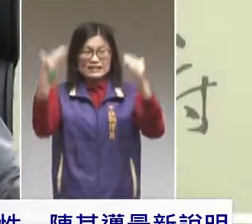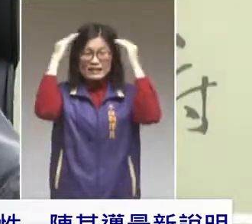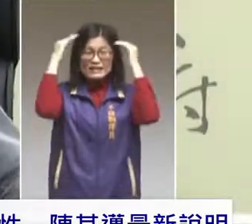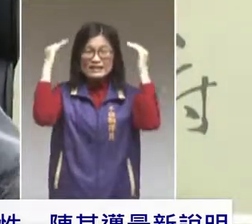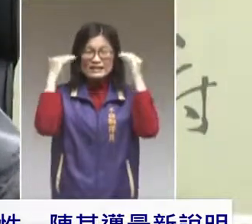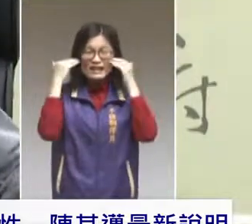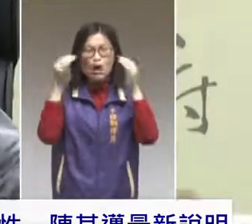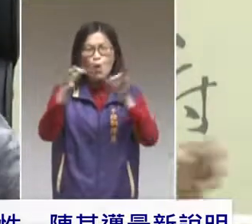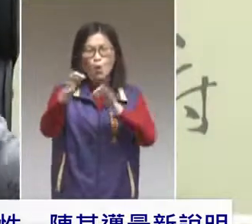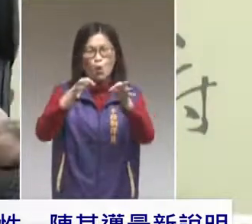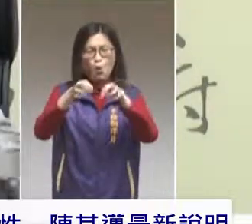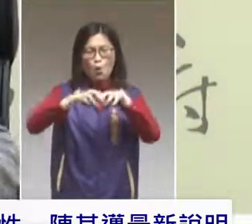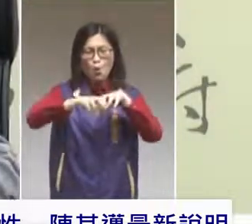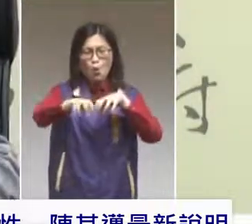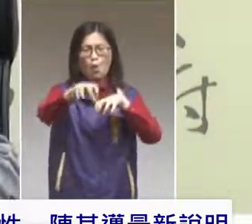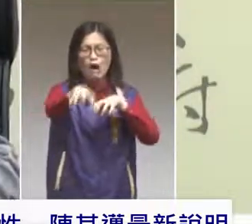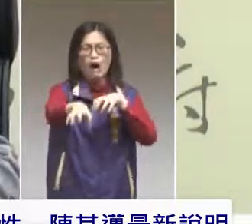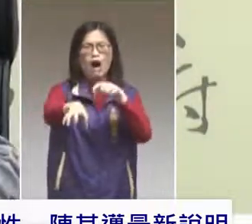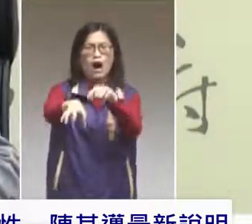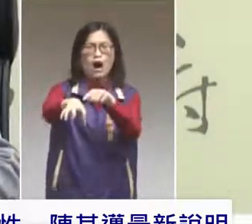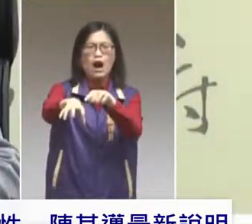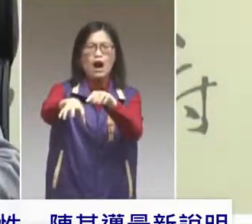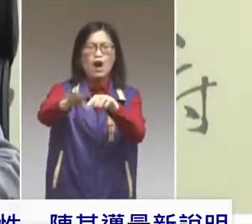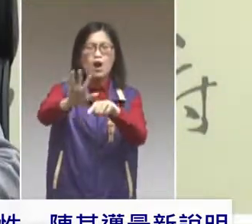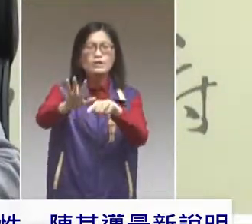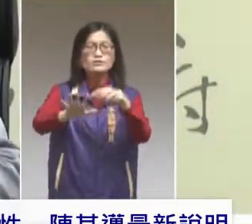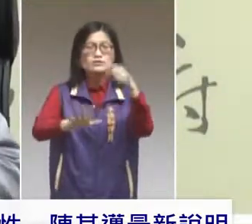子西南店。